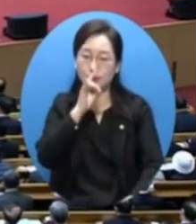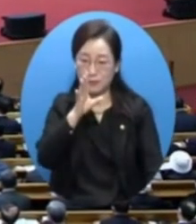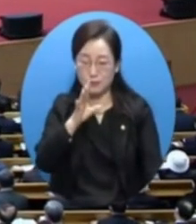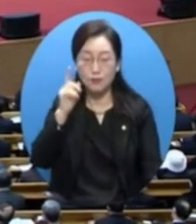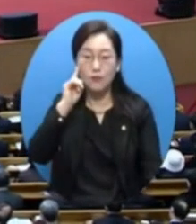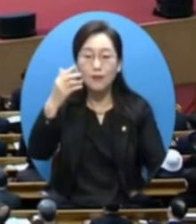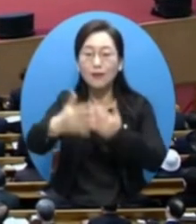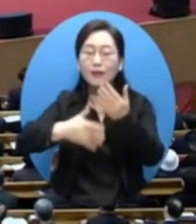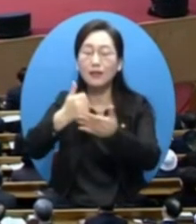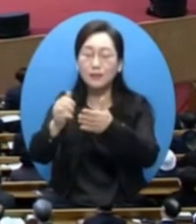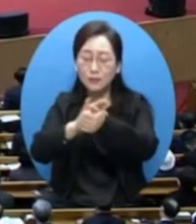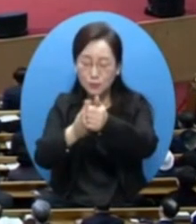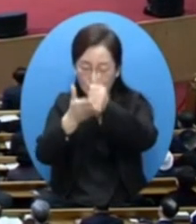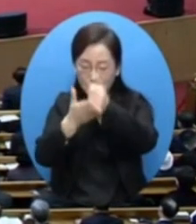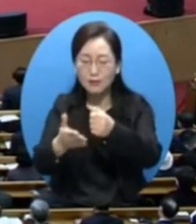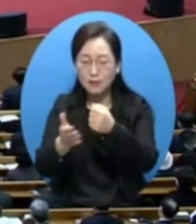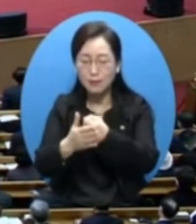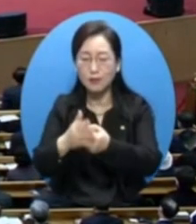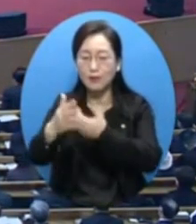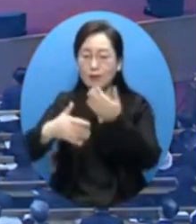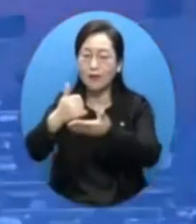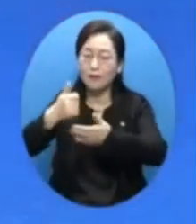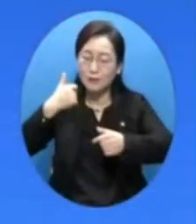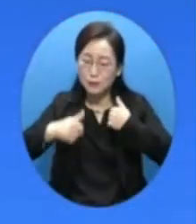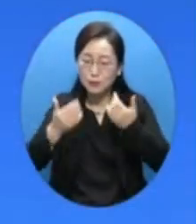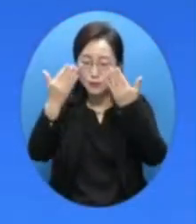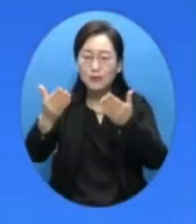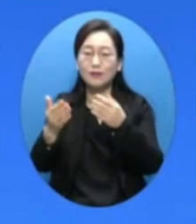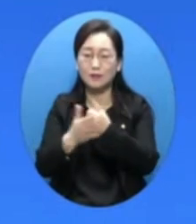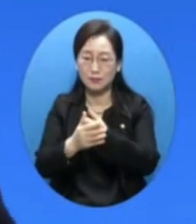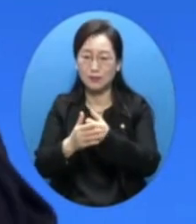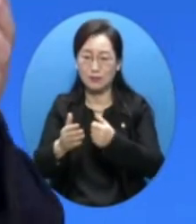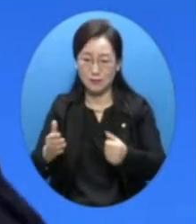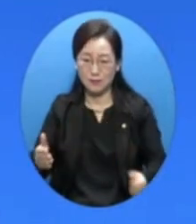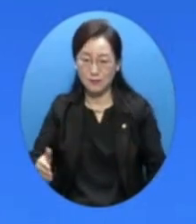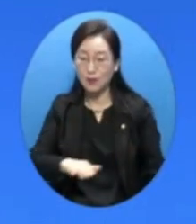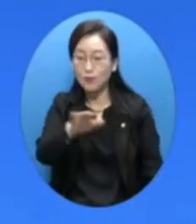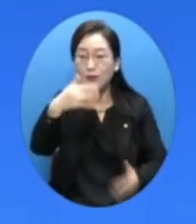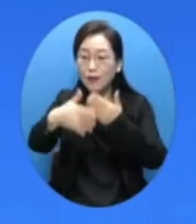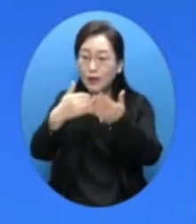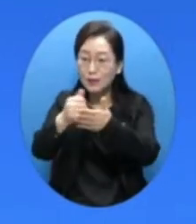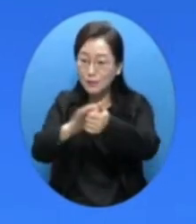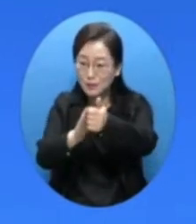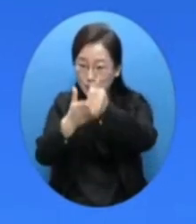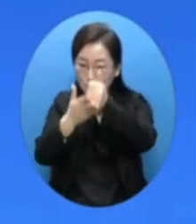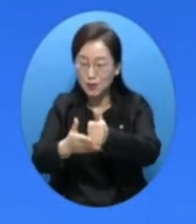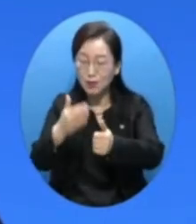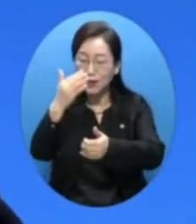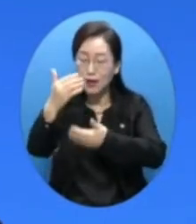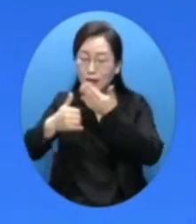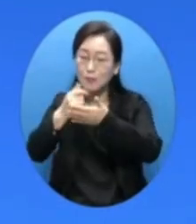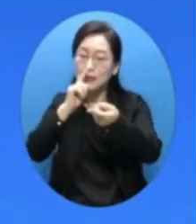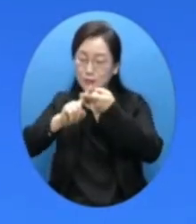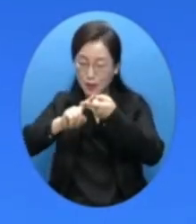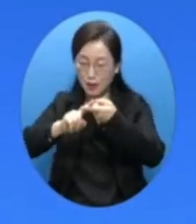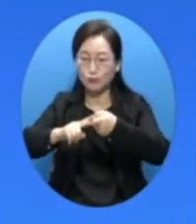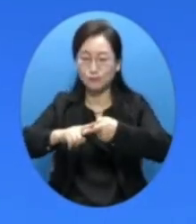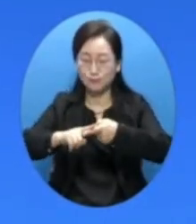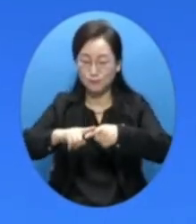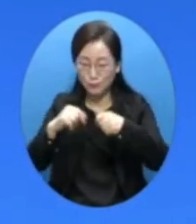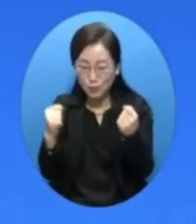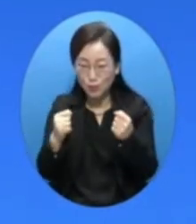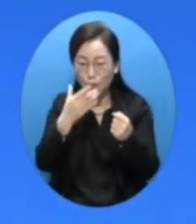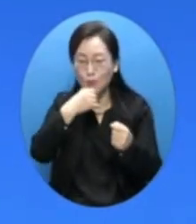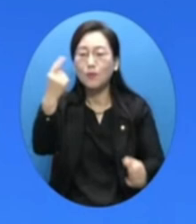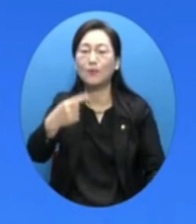하나님을 섬기는 자들이기 때문에 하나님을 기쁘시게 하는 자들이기 때문에 우리가 하나님을 섬기며 그의 말씀을 순종할 때 하나님의 복이 임하게